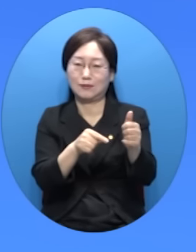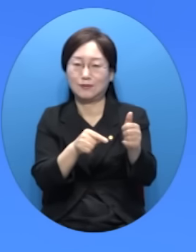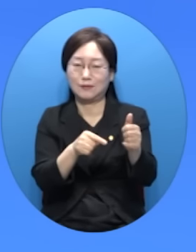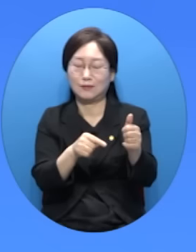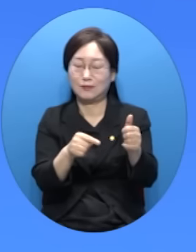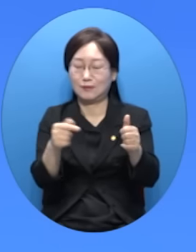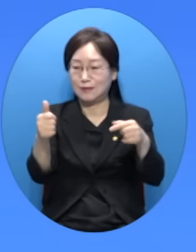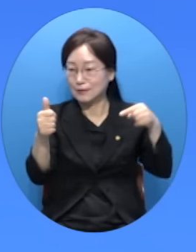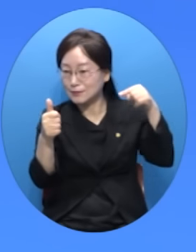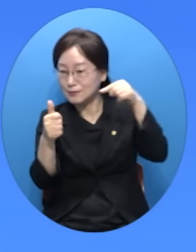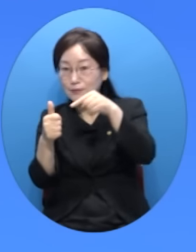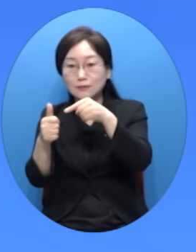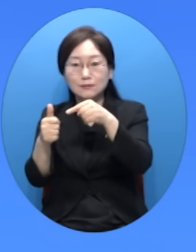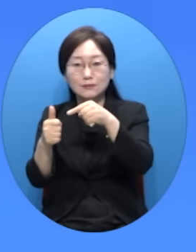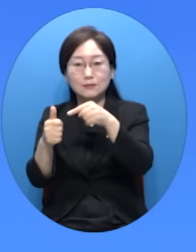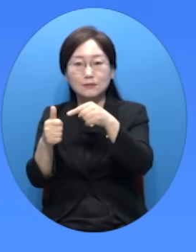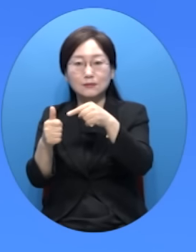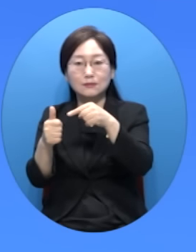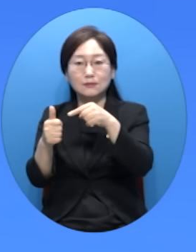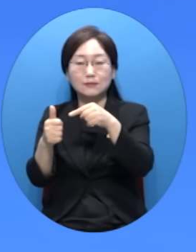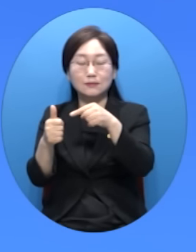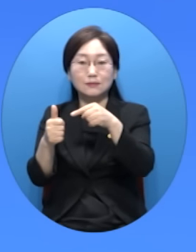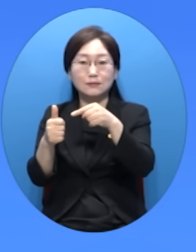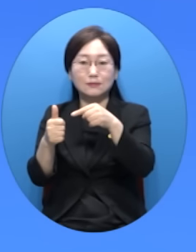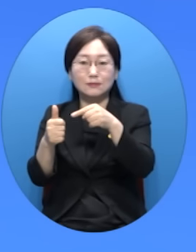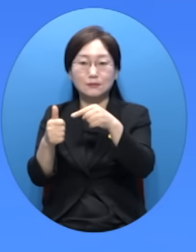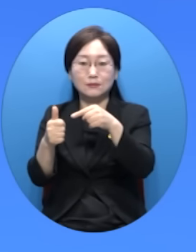자기를 죽이려고 하는 그